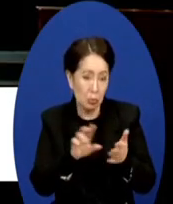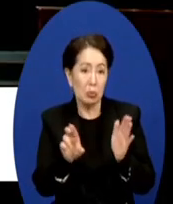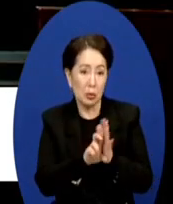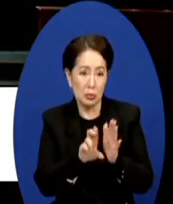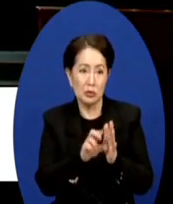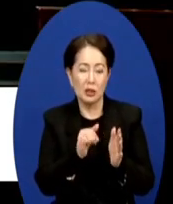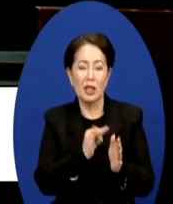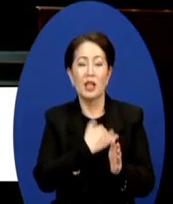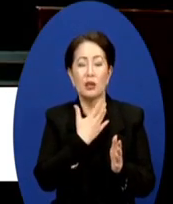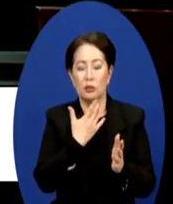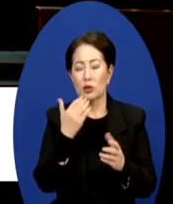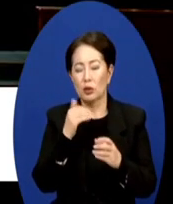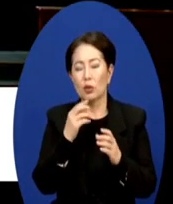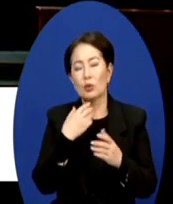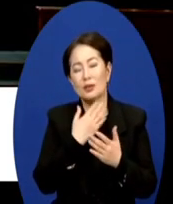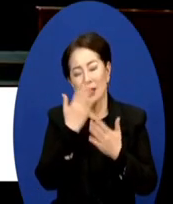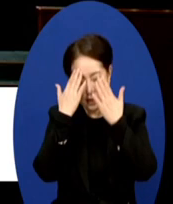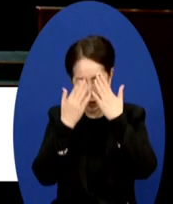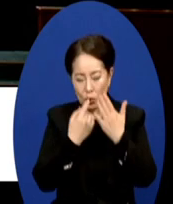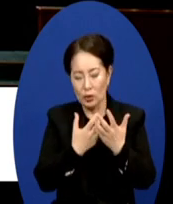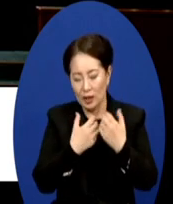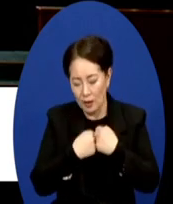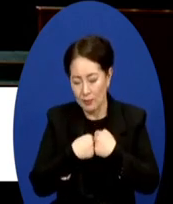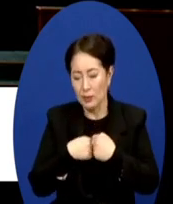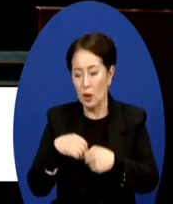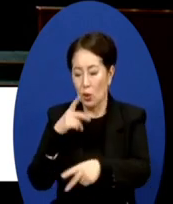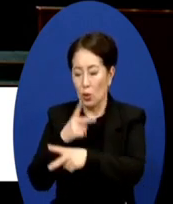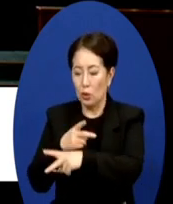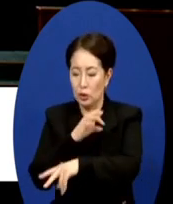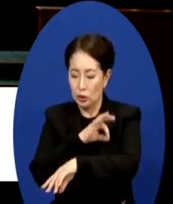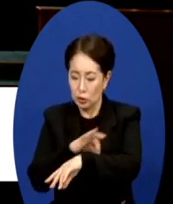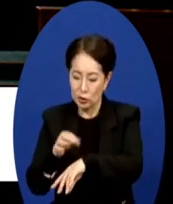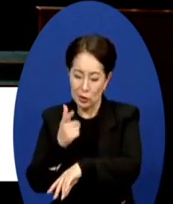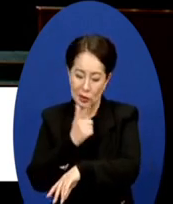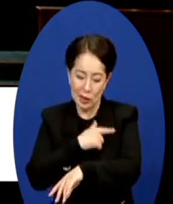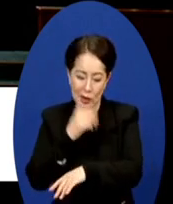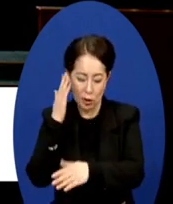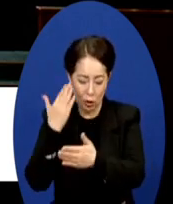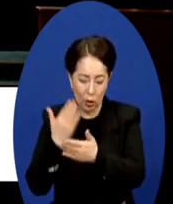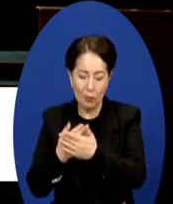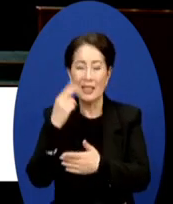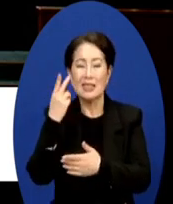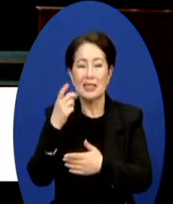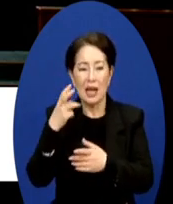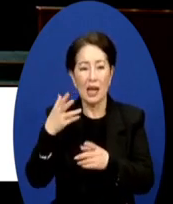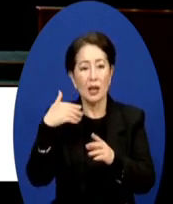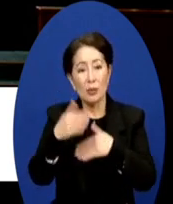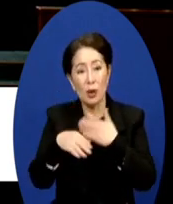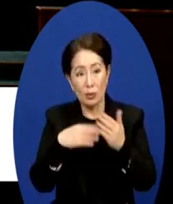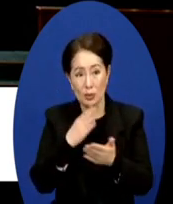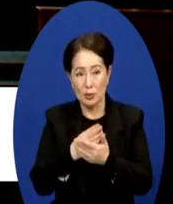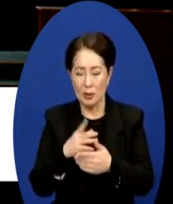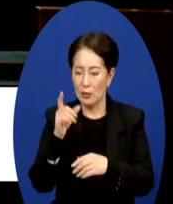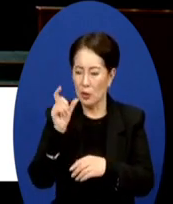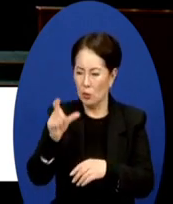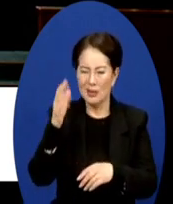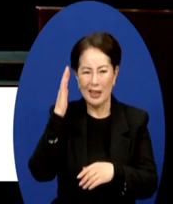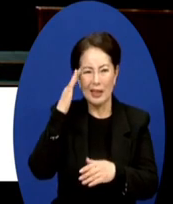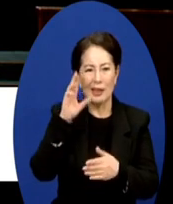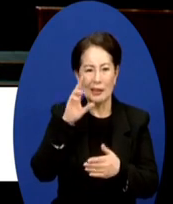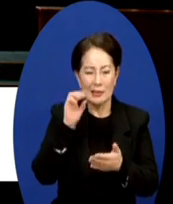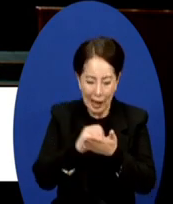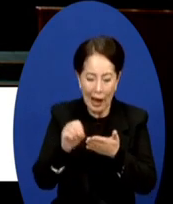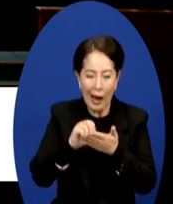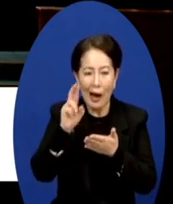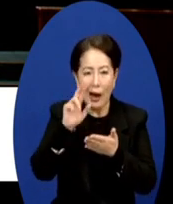байна. Хуулийн төсөл одоо санал гомдолд одоо энэ цахимаар явж байгаа даа. Иргэдийн дуу хоолойг одоо хуучин цаасаар өгдөг